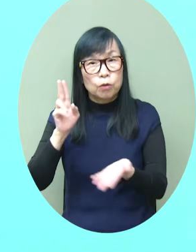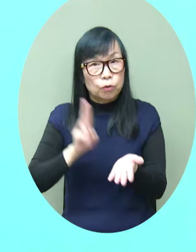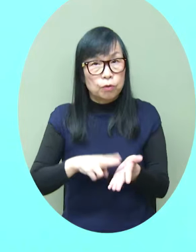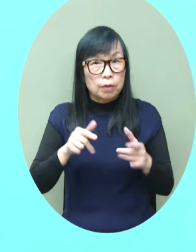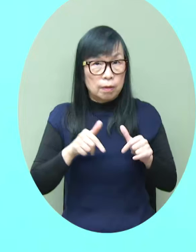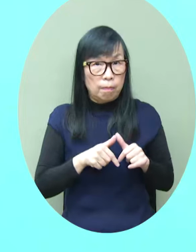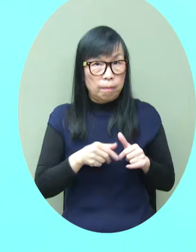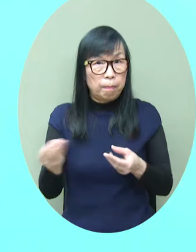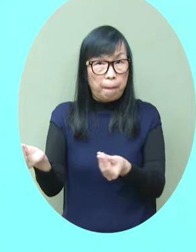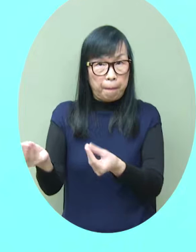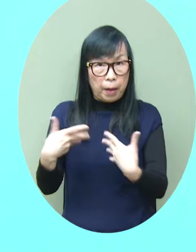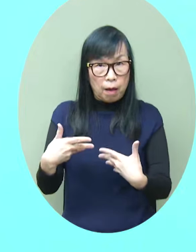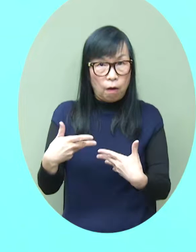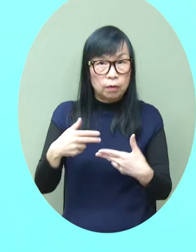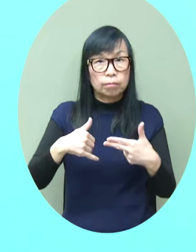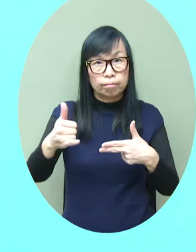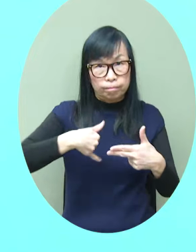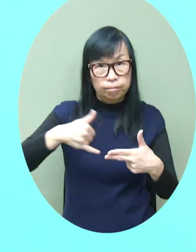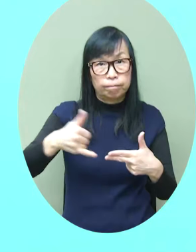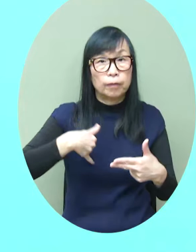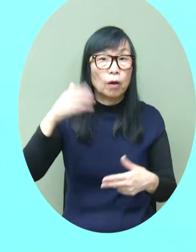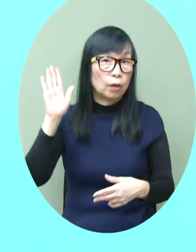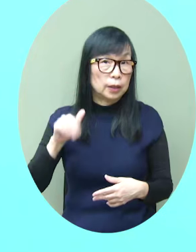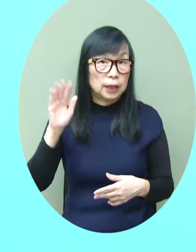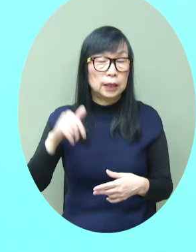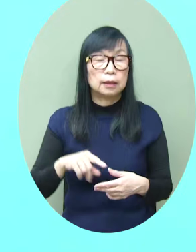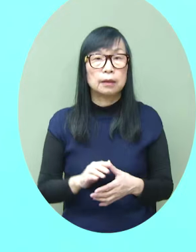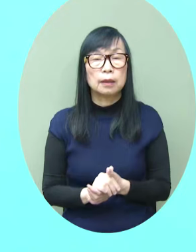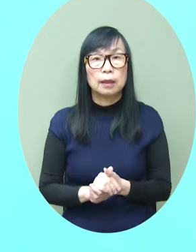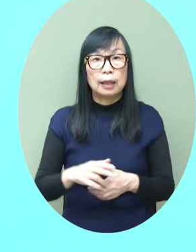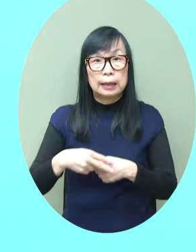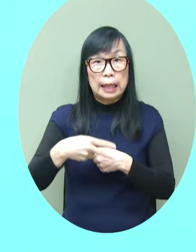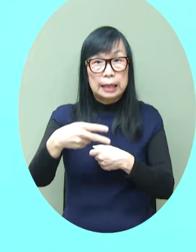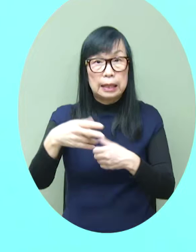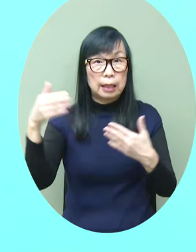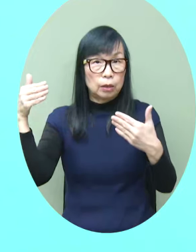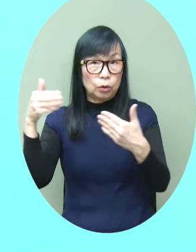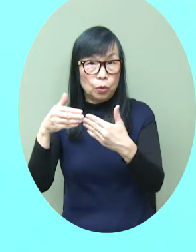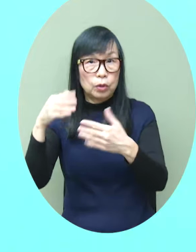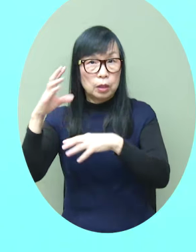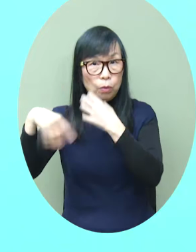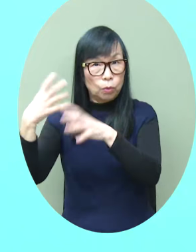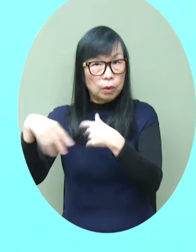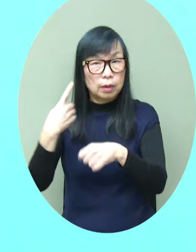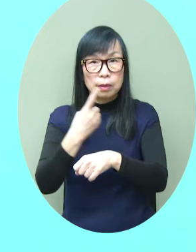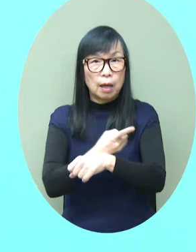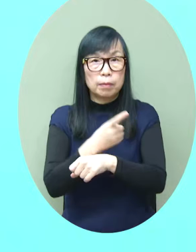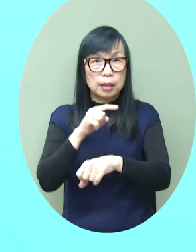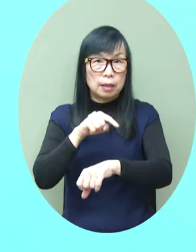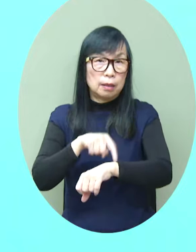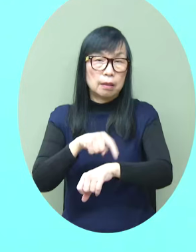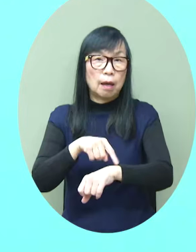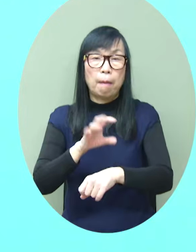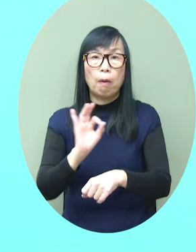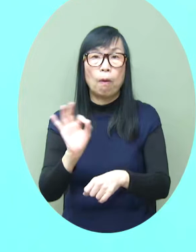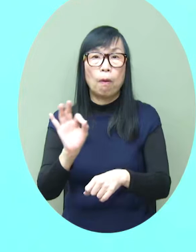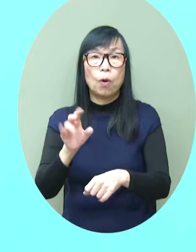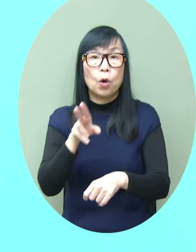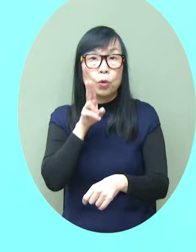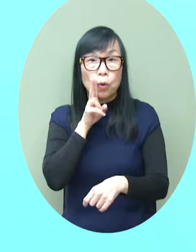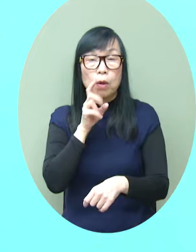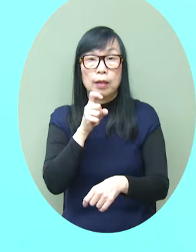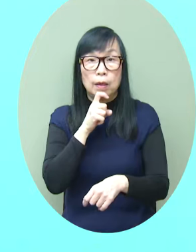咧，俾我哋可以通關嚇。咁但係第二次嘅對接會暫時係冇時間嘅。有時間的時候，我們